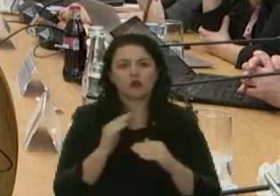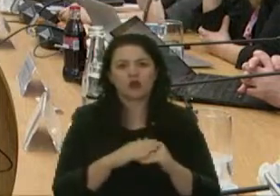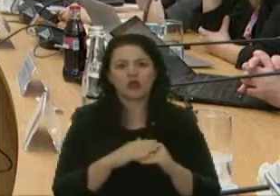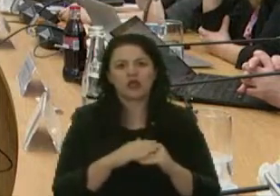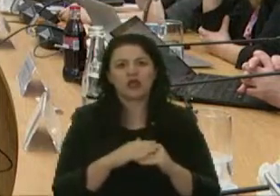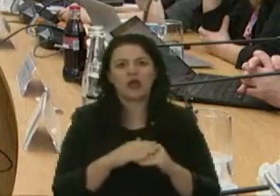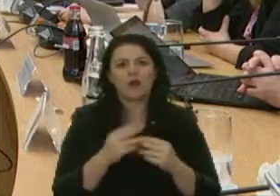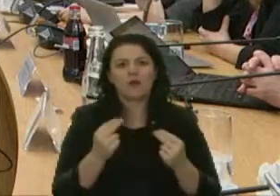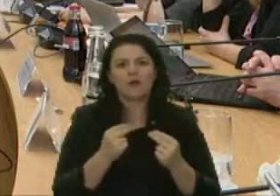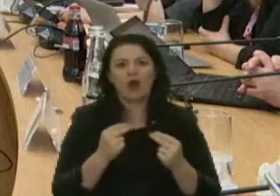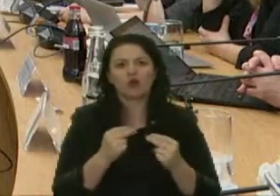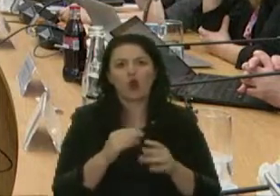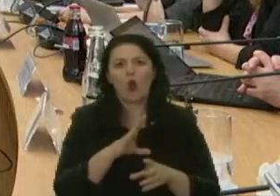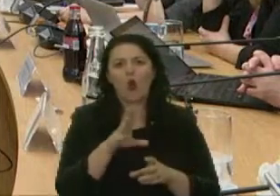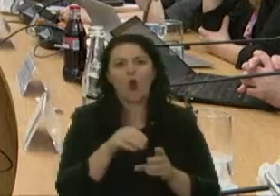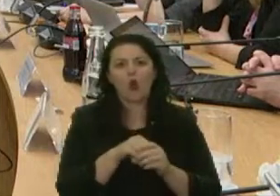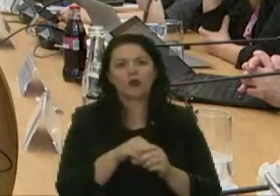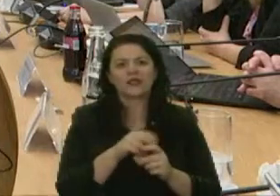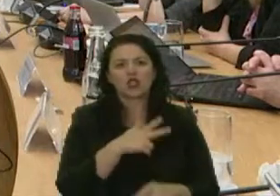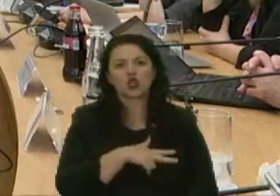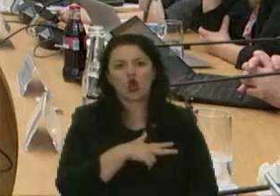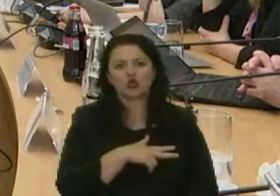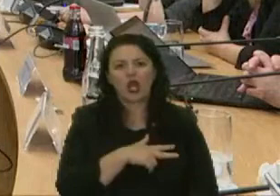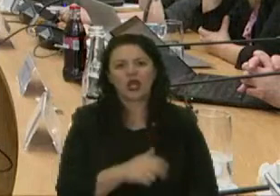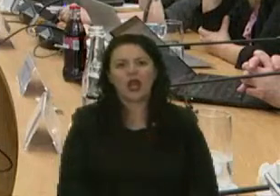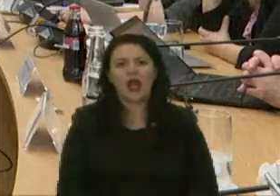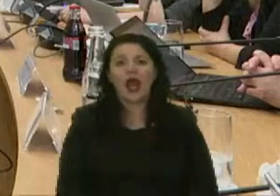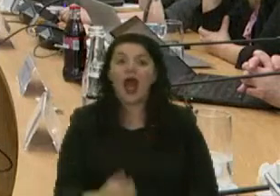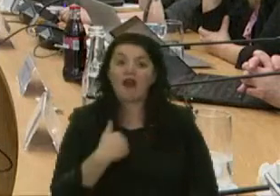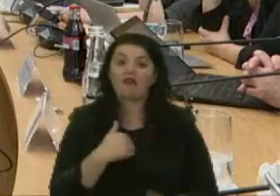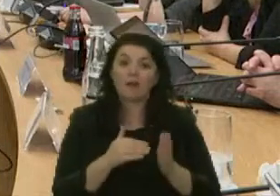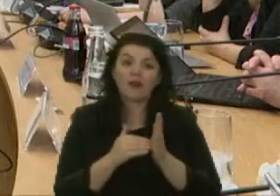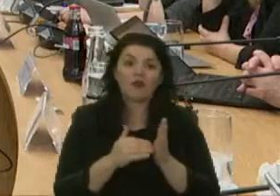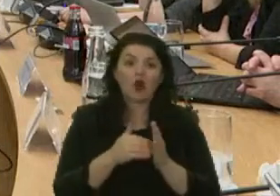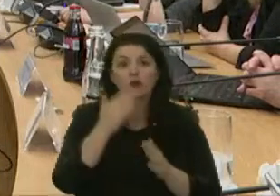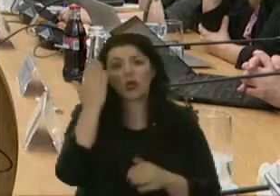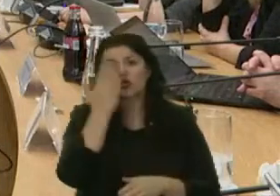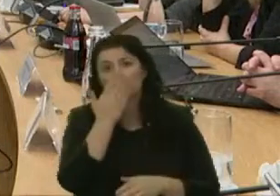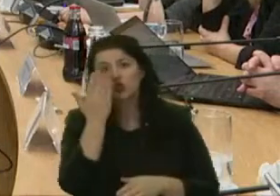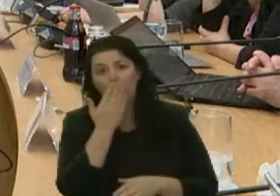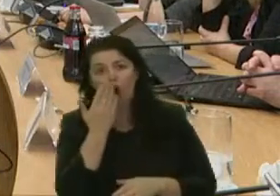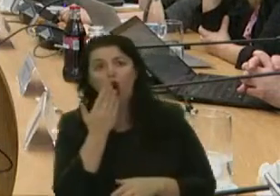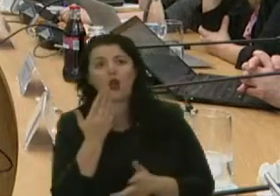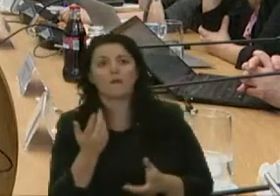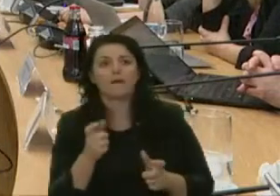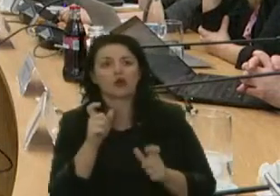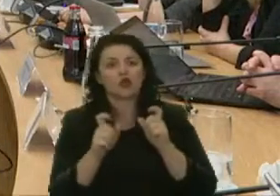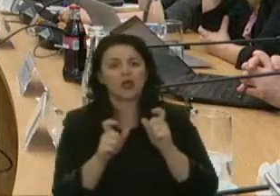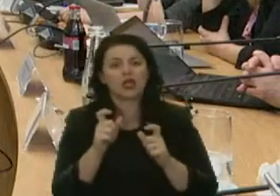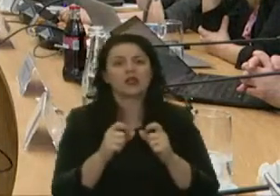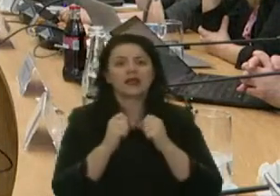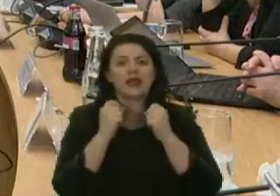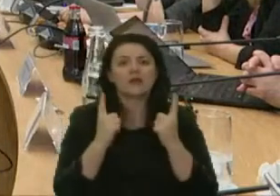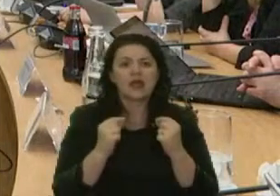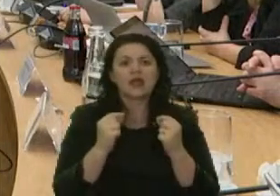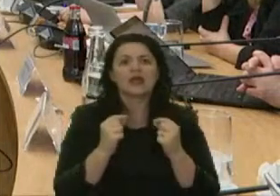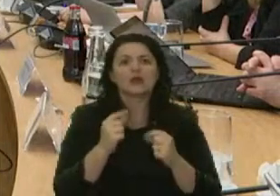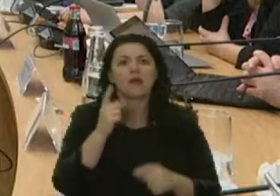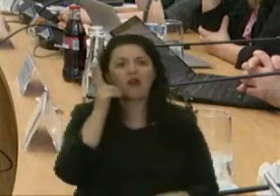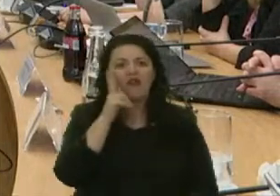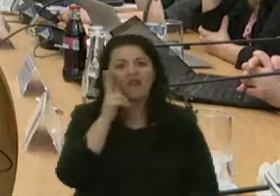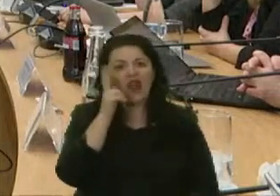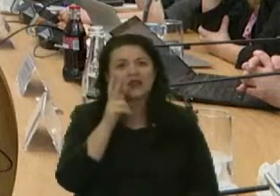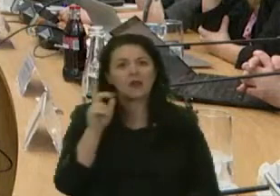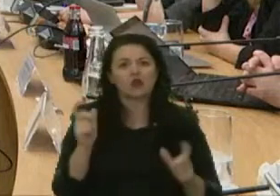pretează pentru locuințe sociale avem nevoie de terenuri pentru școli avem nevoie de terenuri pentru creșe pentru grădinițe pentru spații verzi pentru